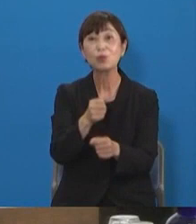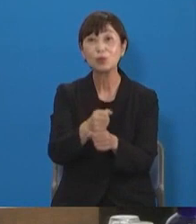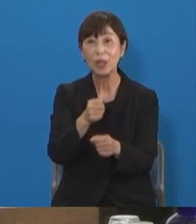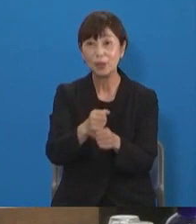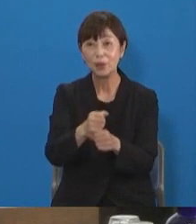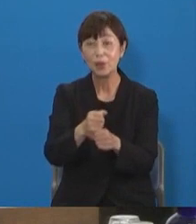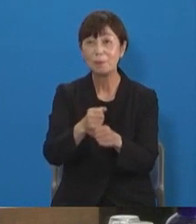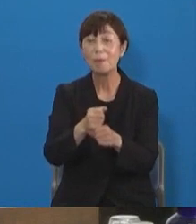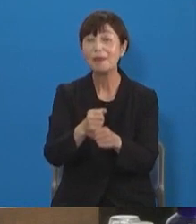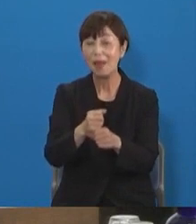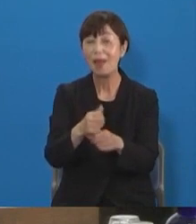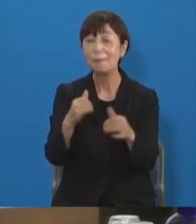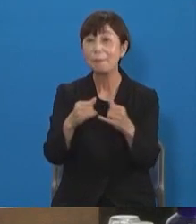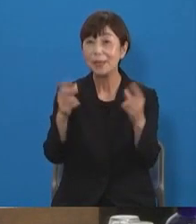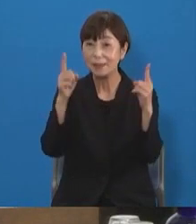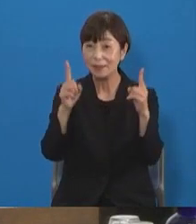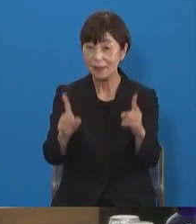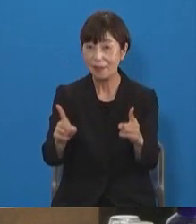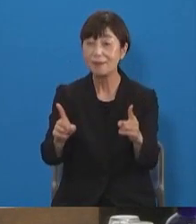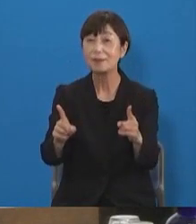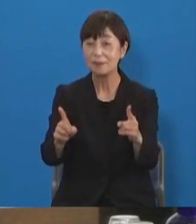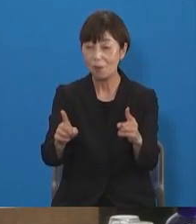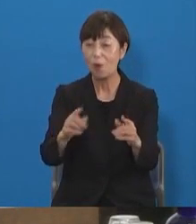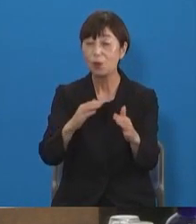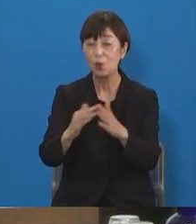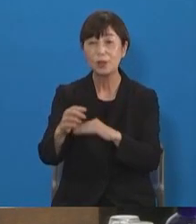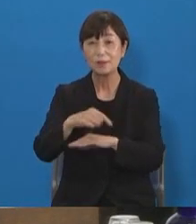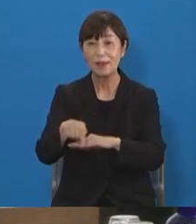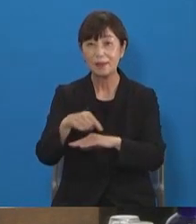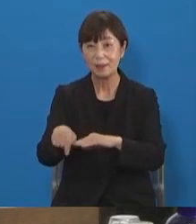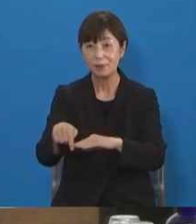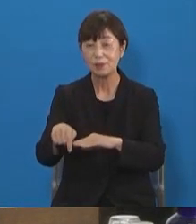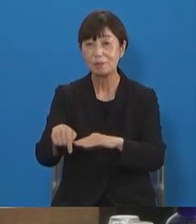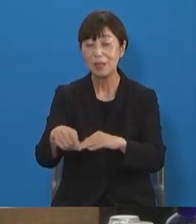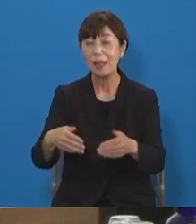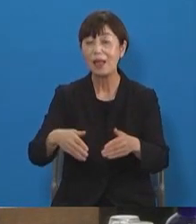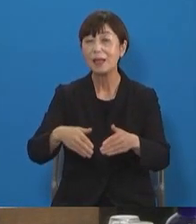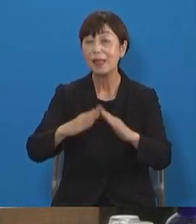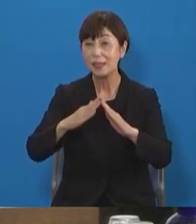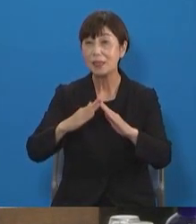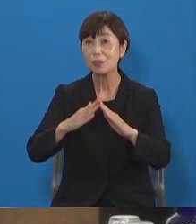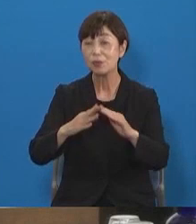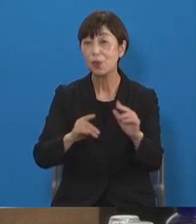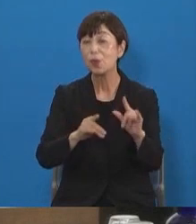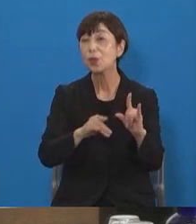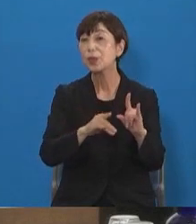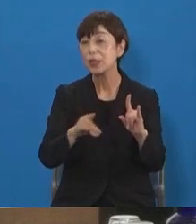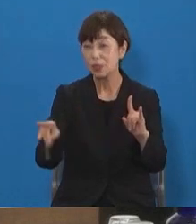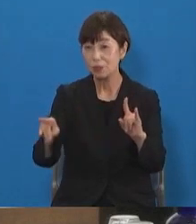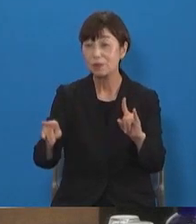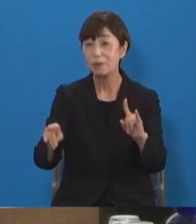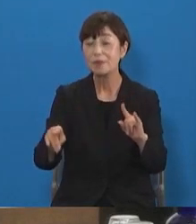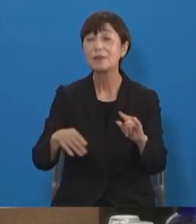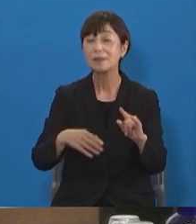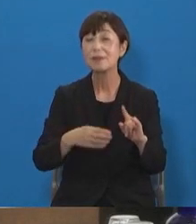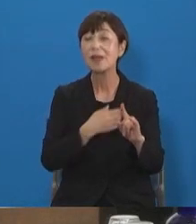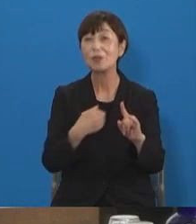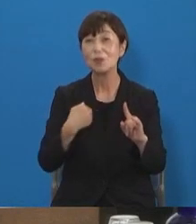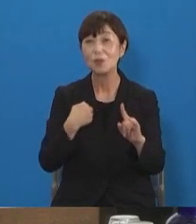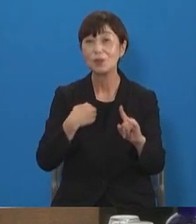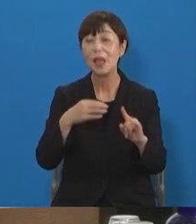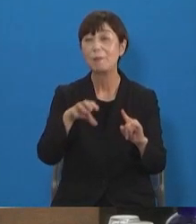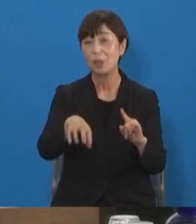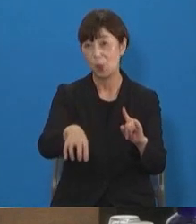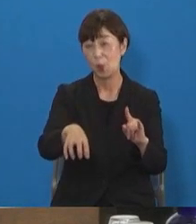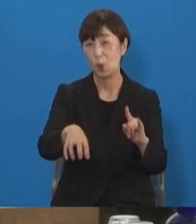プロジェクトにおいても都市計画や建築基準法に基づく制度を活用し、敷地内に誰もが行われる魅